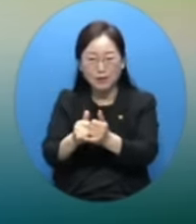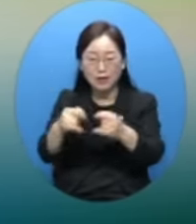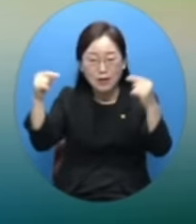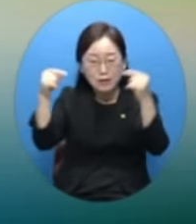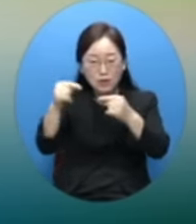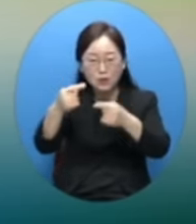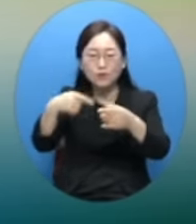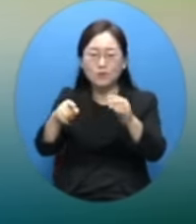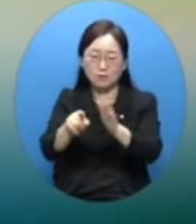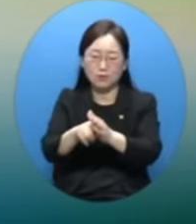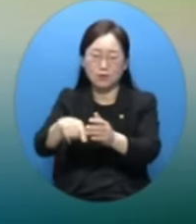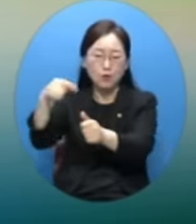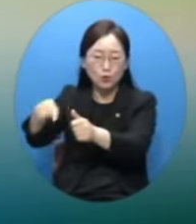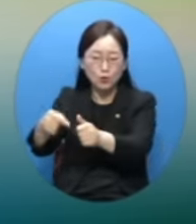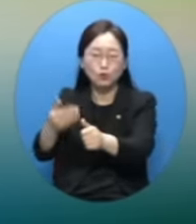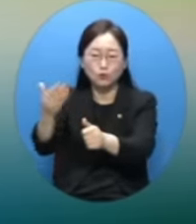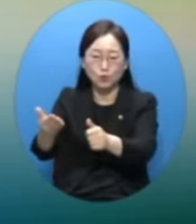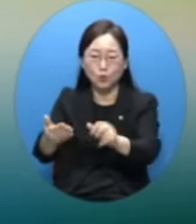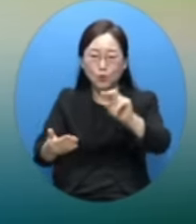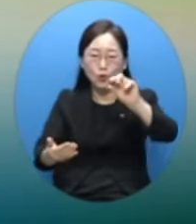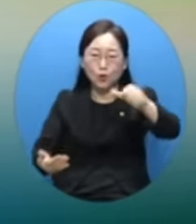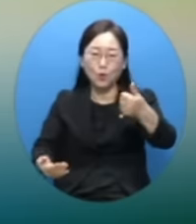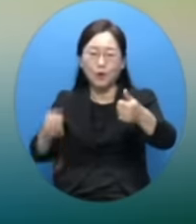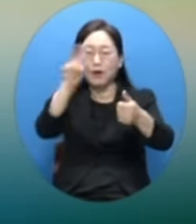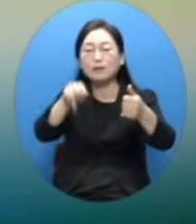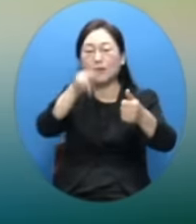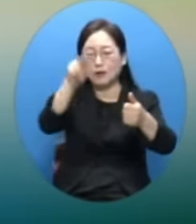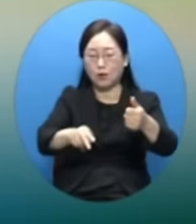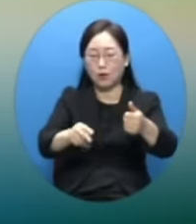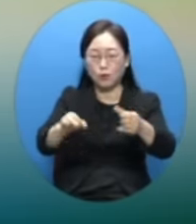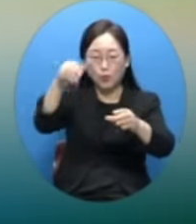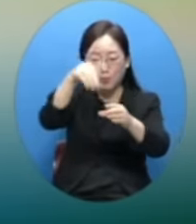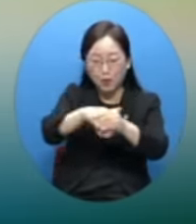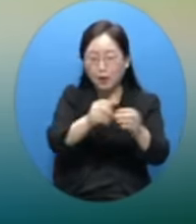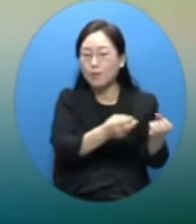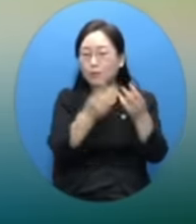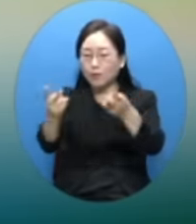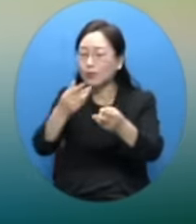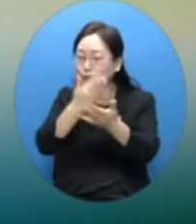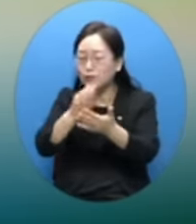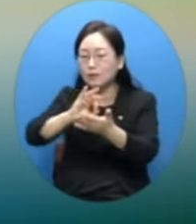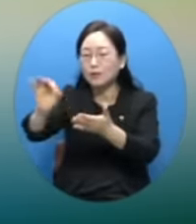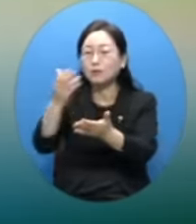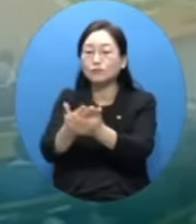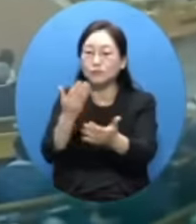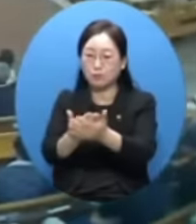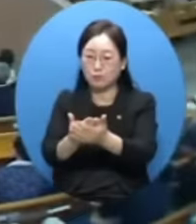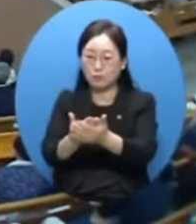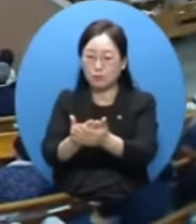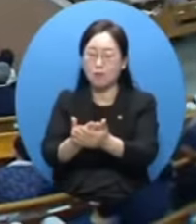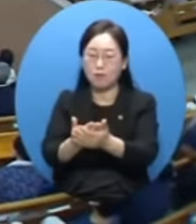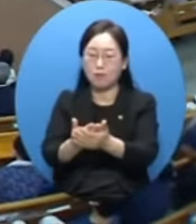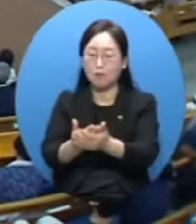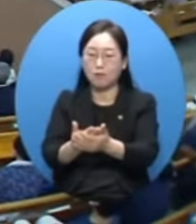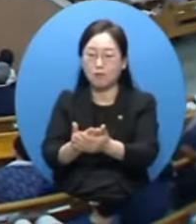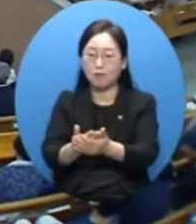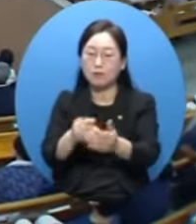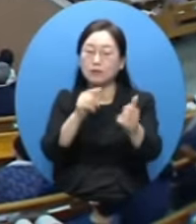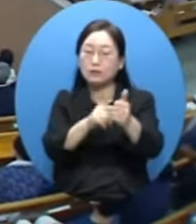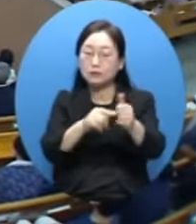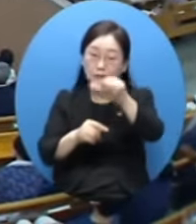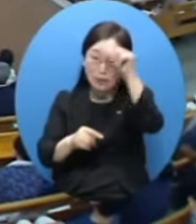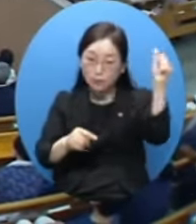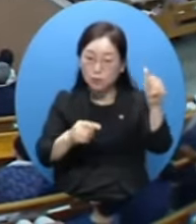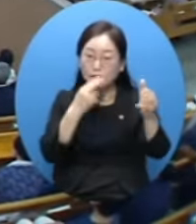교육에 보태쓰도록 500달러를 동봉하오니 귀하게 쓰여지기를 바랍니다. 이 장로님의